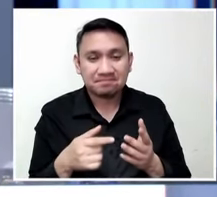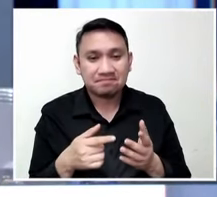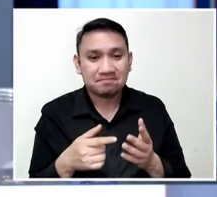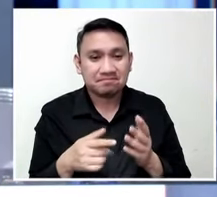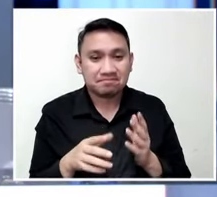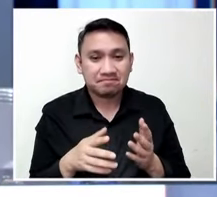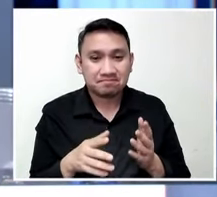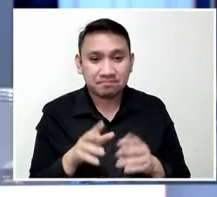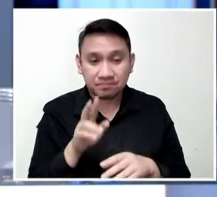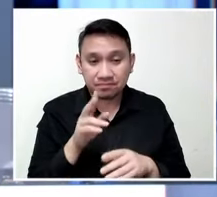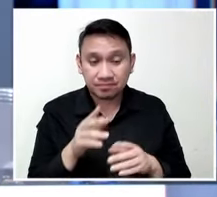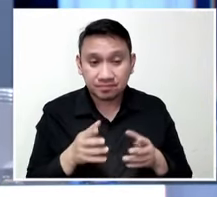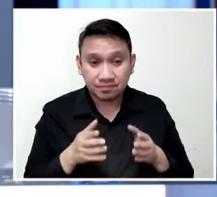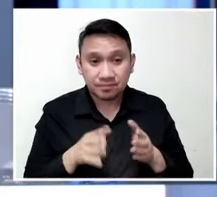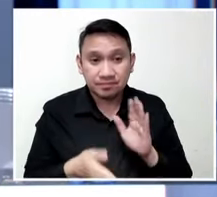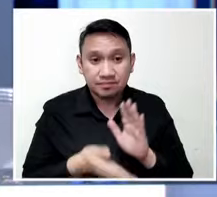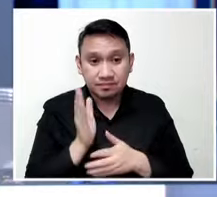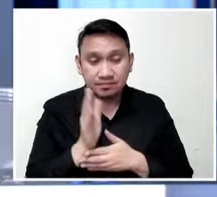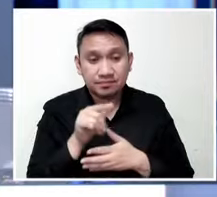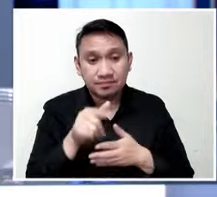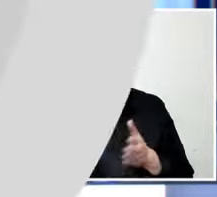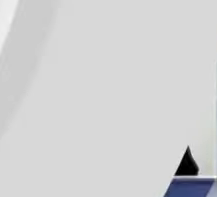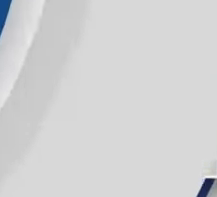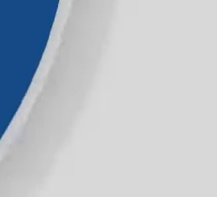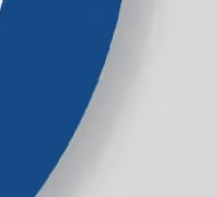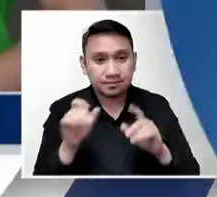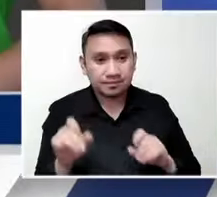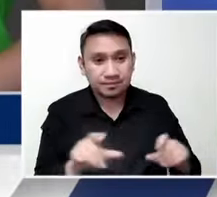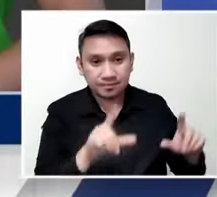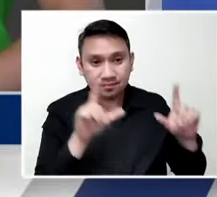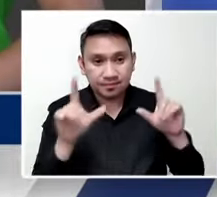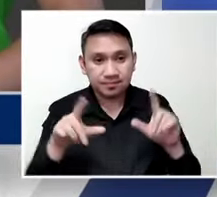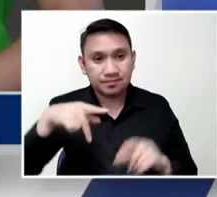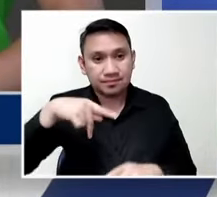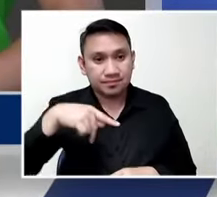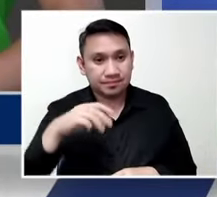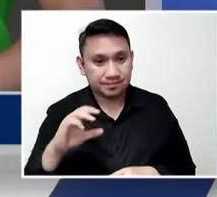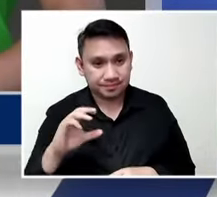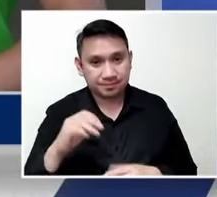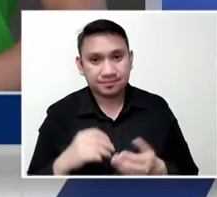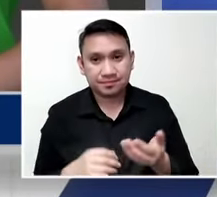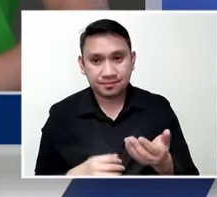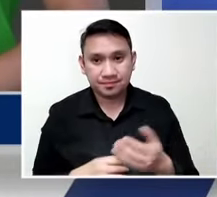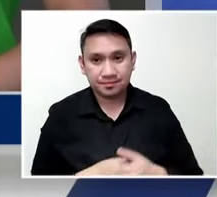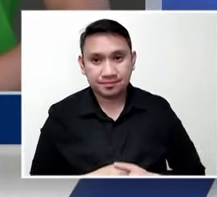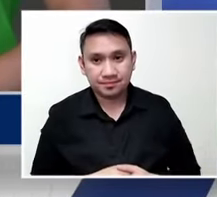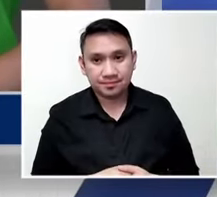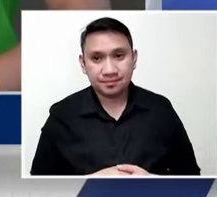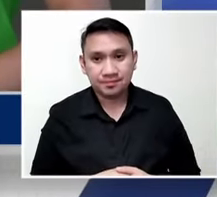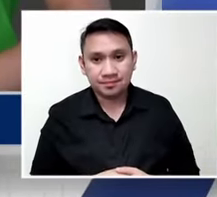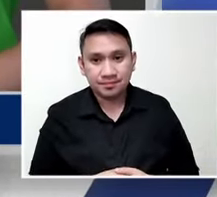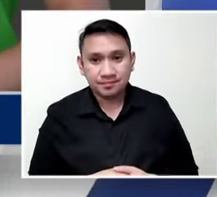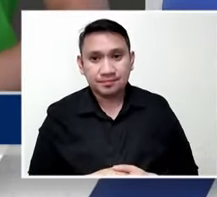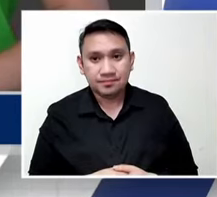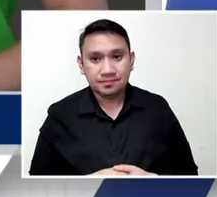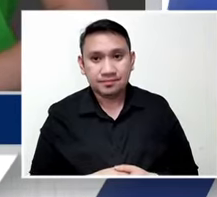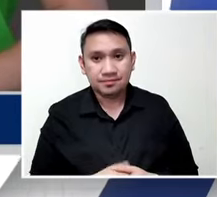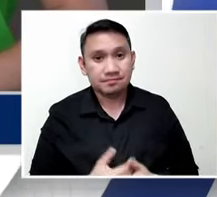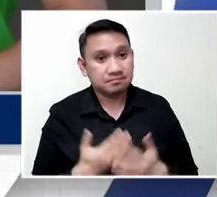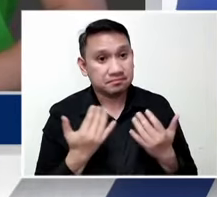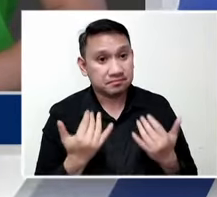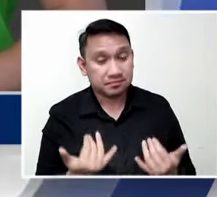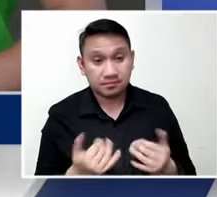mga pangunahing lansangan. Live mula sa Pasay City, nagpapatrol si Johnson Manabat. Johnson, sa mga